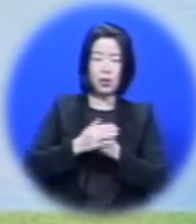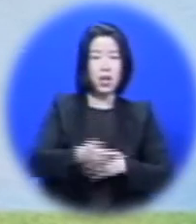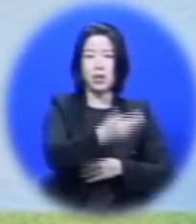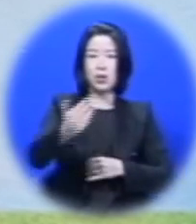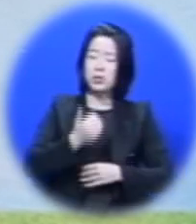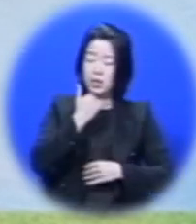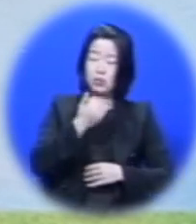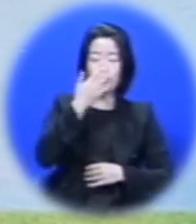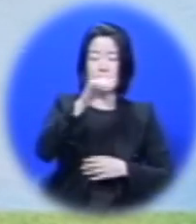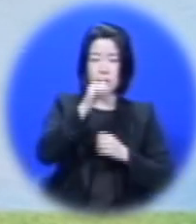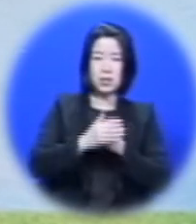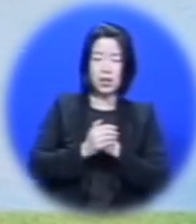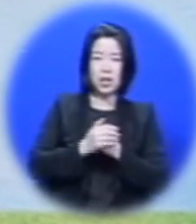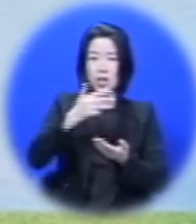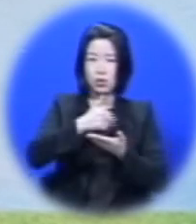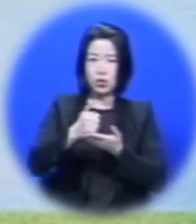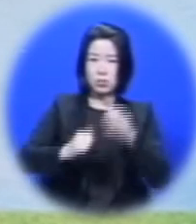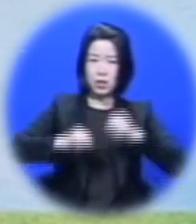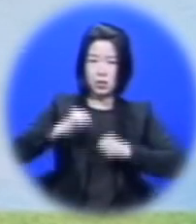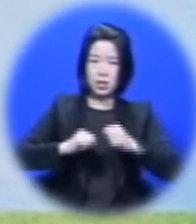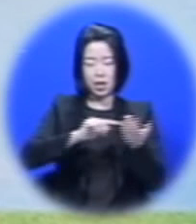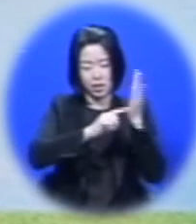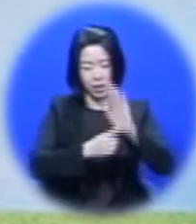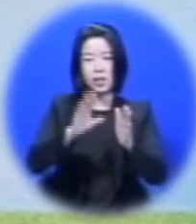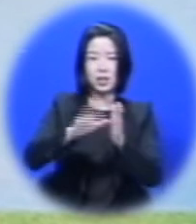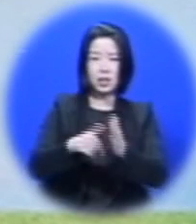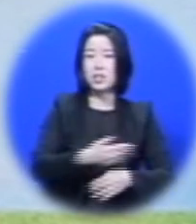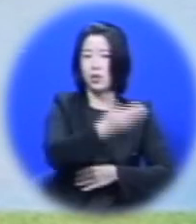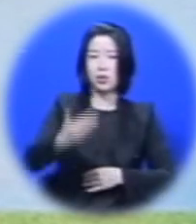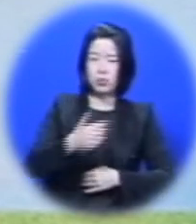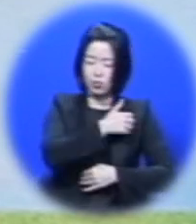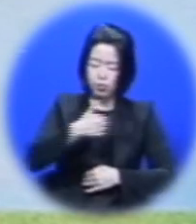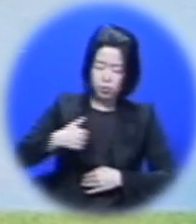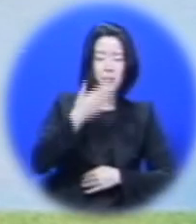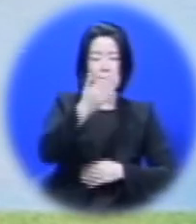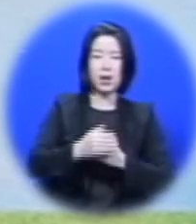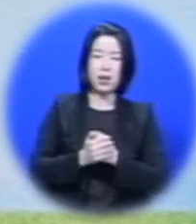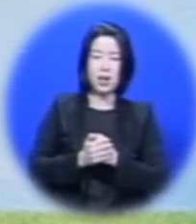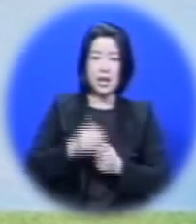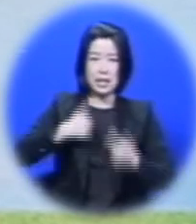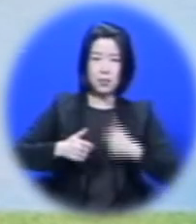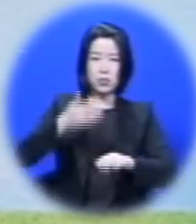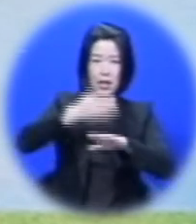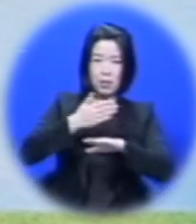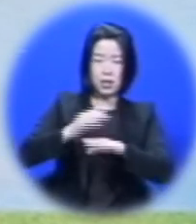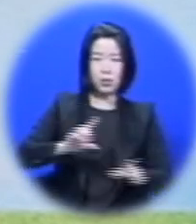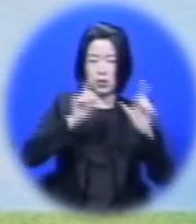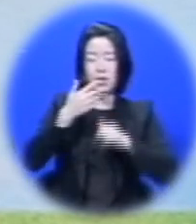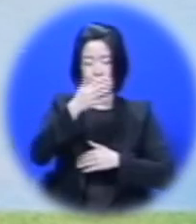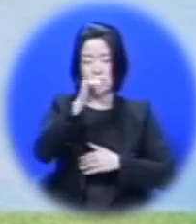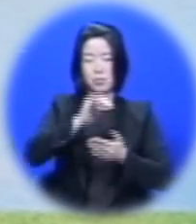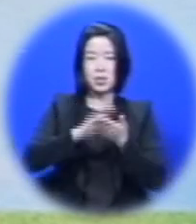수 있습니다. 주님의 역사가 나타날 때까지 여러분은 충만할 수 있습니다. 기쁨과 감사로 살 수 있습니다.